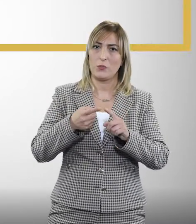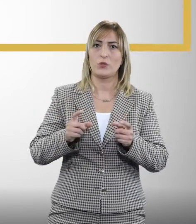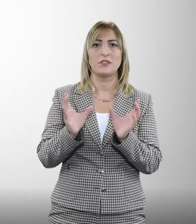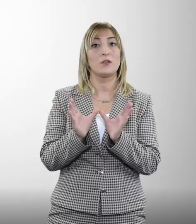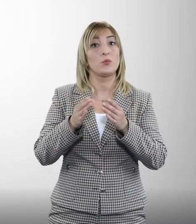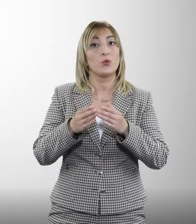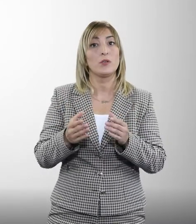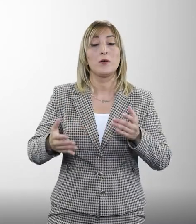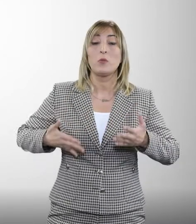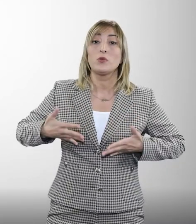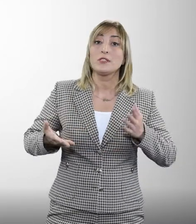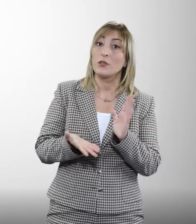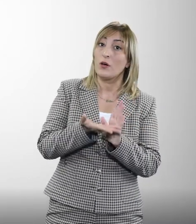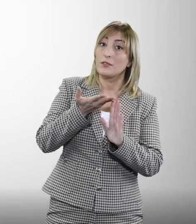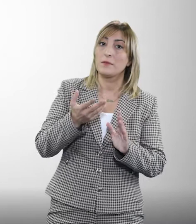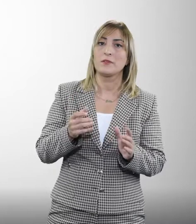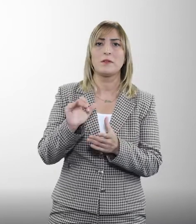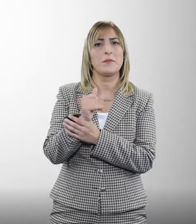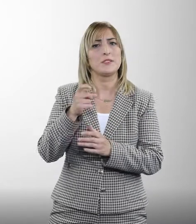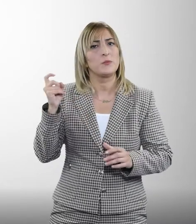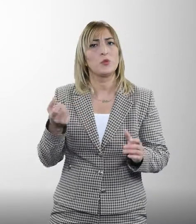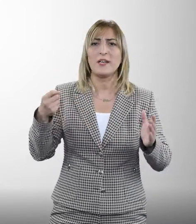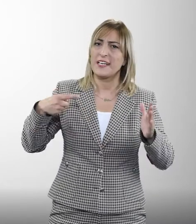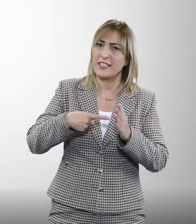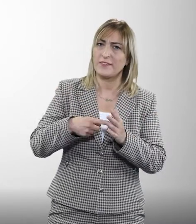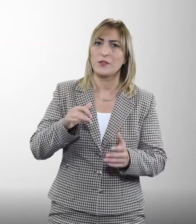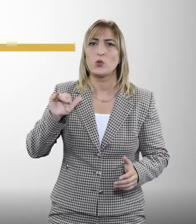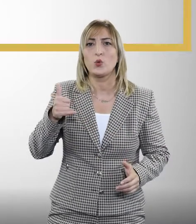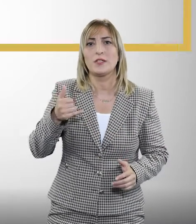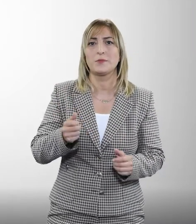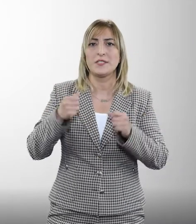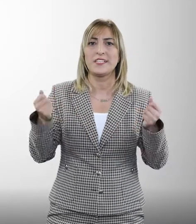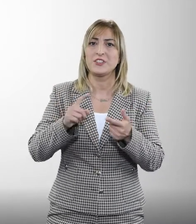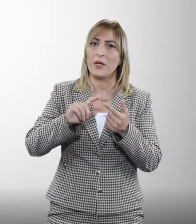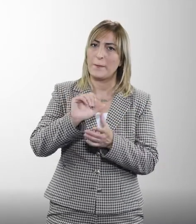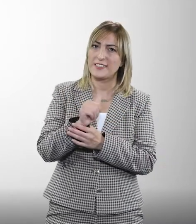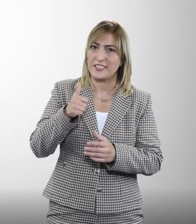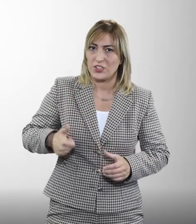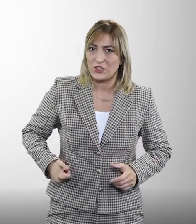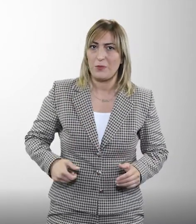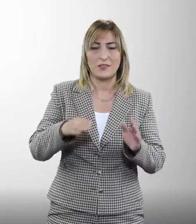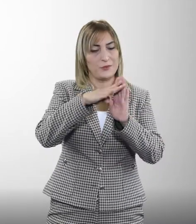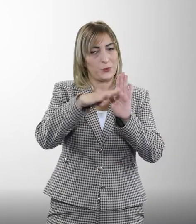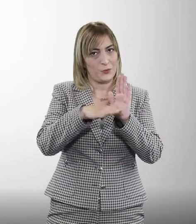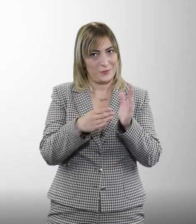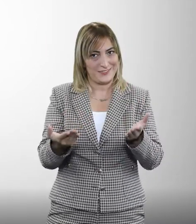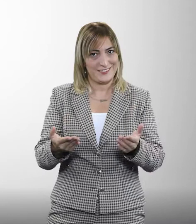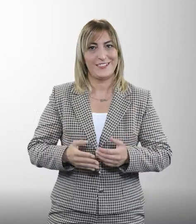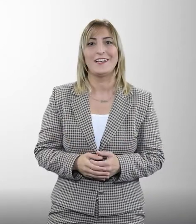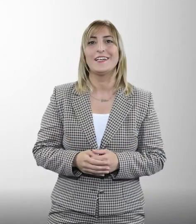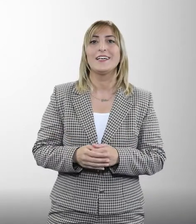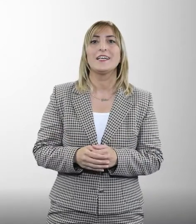yönelik motivasyon artırmayı ve yöntem desteği vermeyi hedefleyen yoğunlaştırılmış bir iş ve meslek danışmanlığı